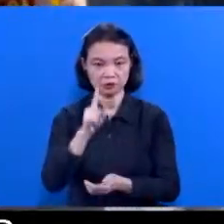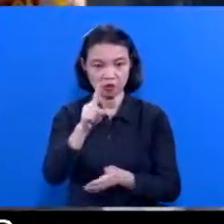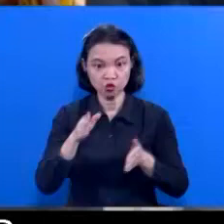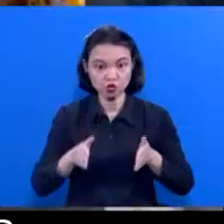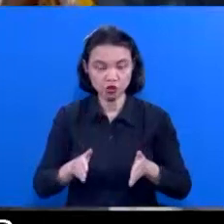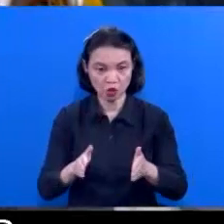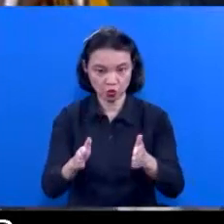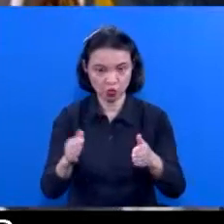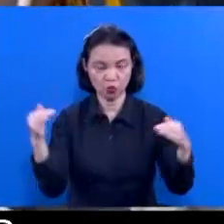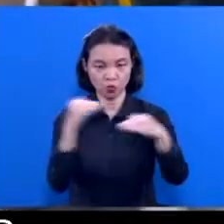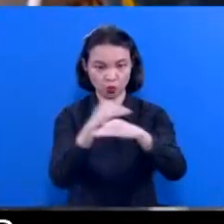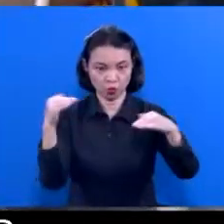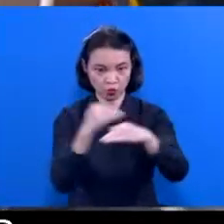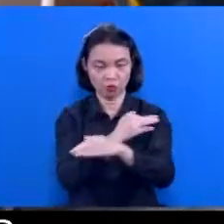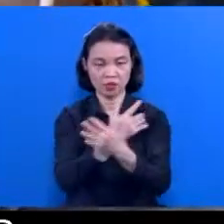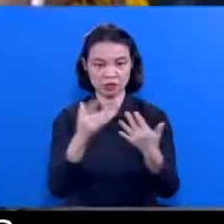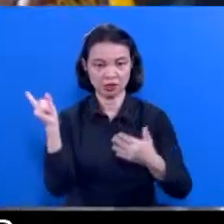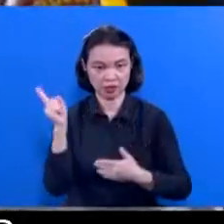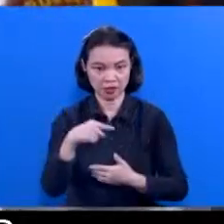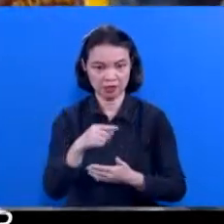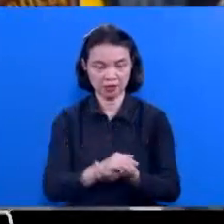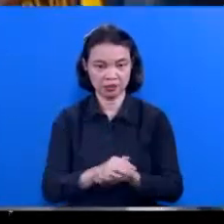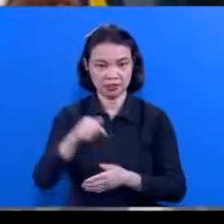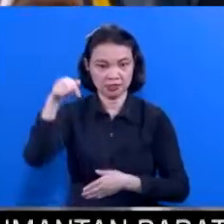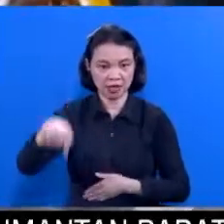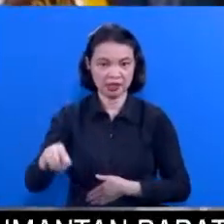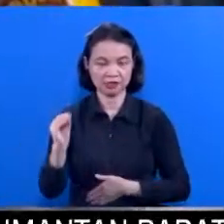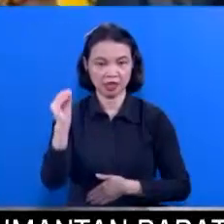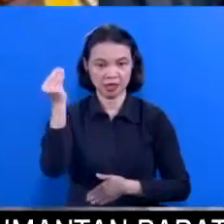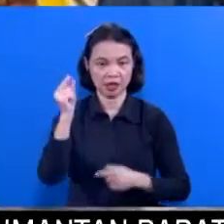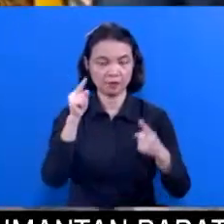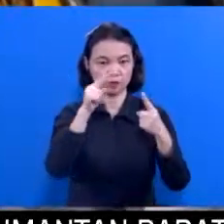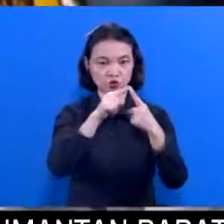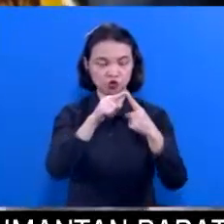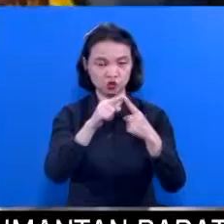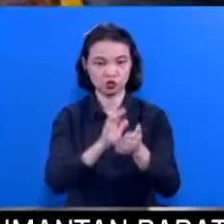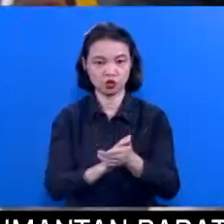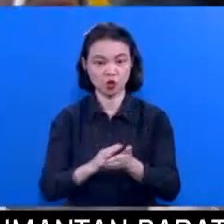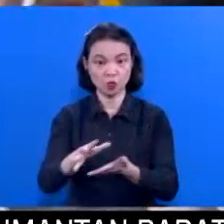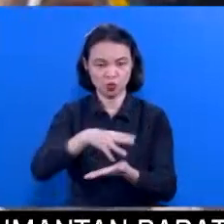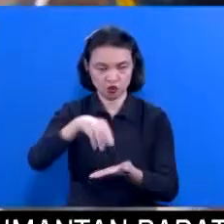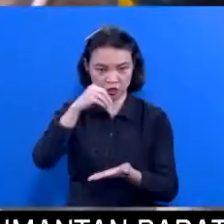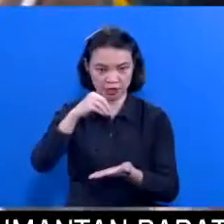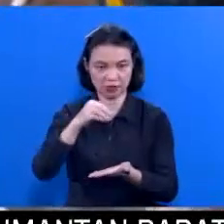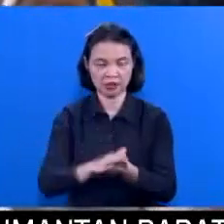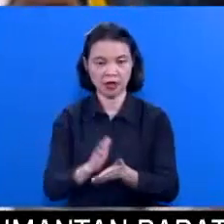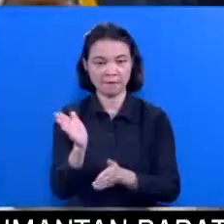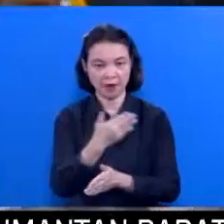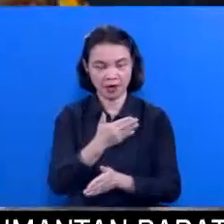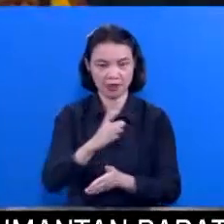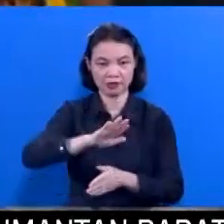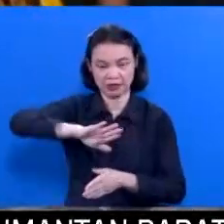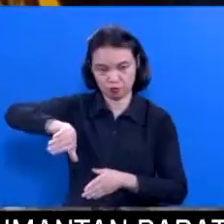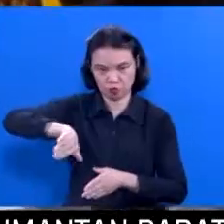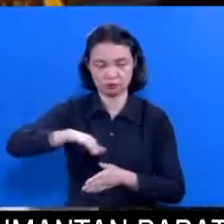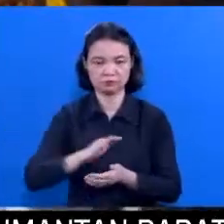jalur mobilitas penduduk dari arah selatan Jakarta menuju ke arah pusat dan ke arah barat maupun ke arah timur.